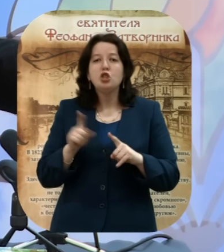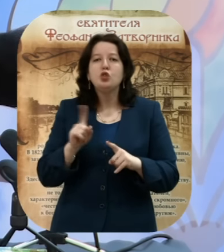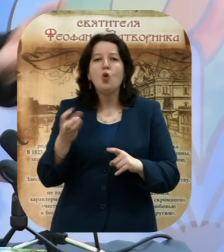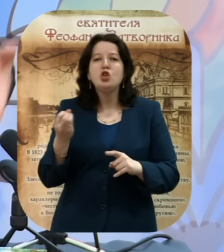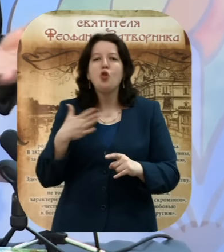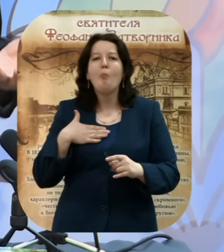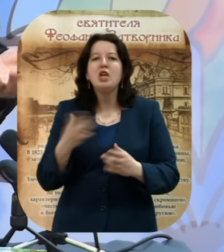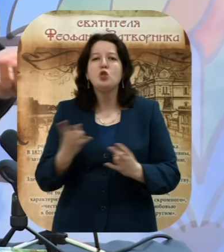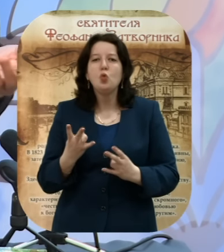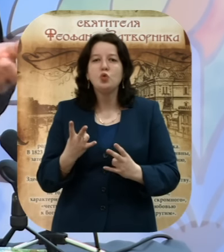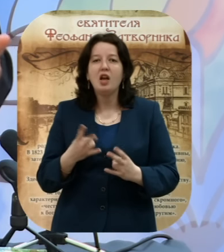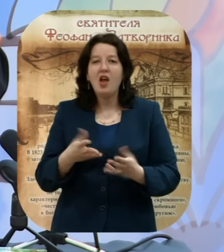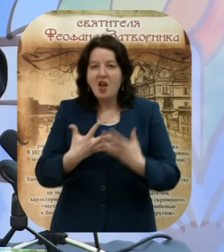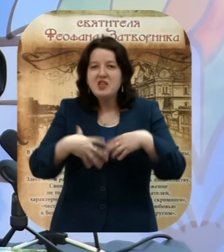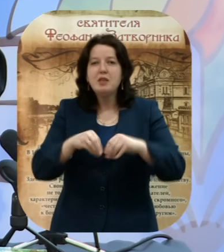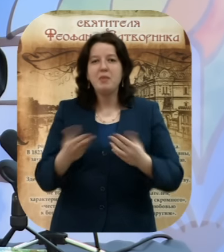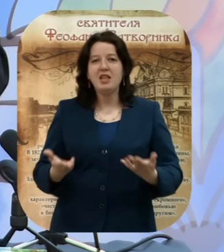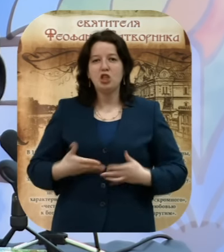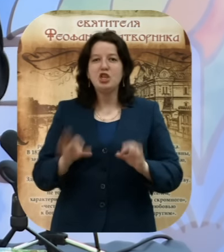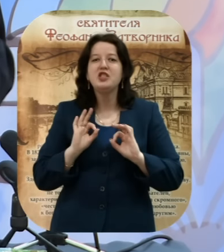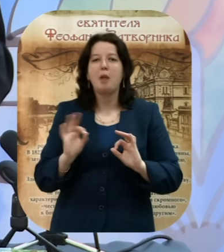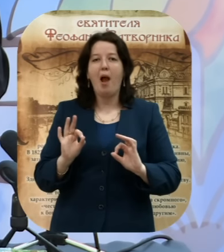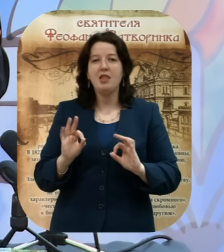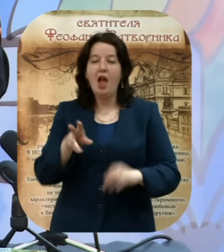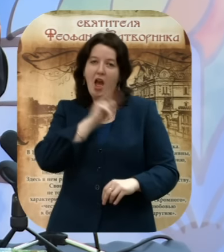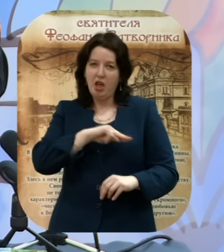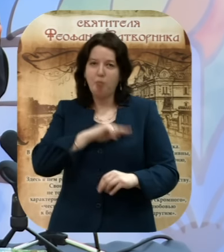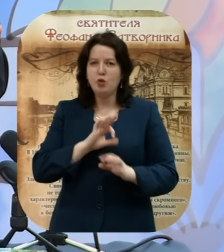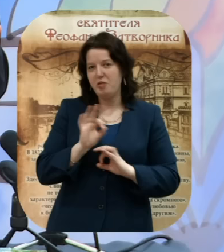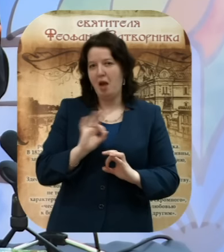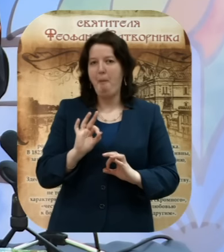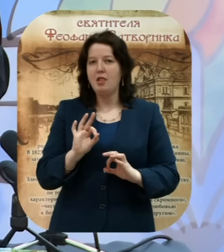нужно? Семейная жизнь нормальная, работа нормальная,